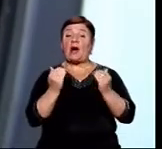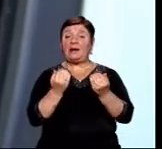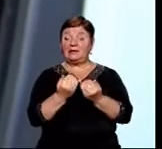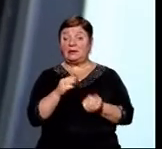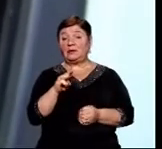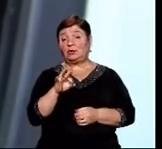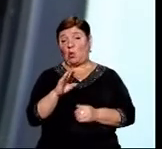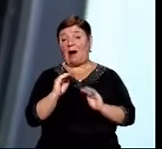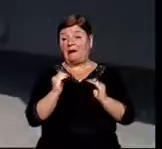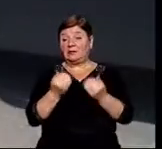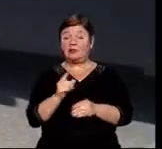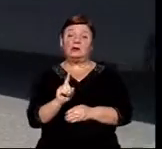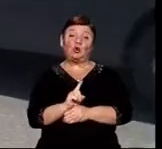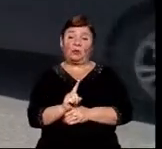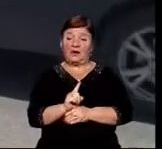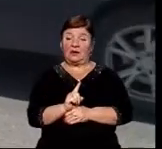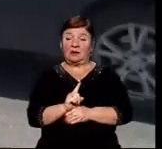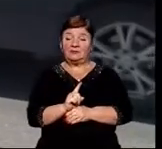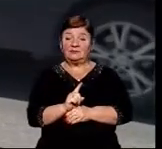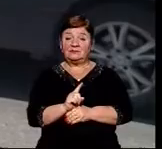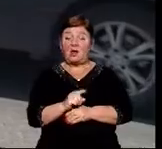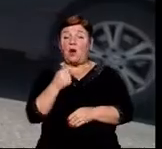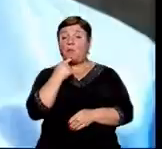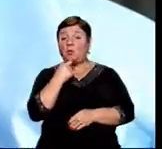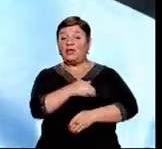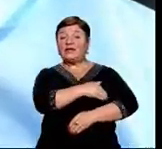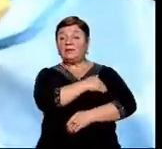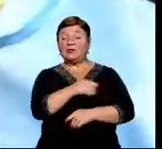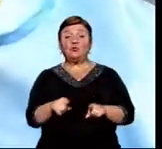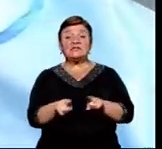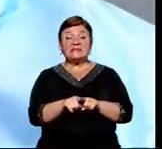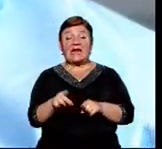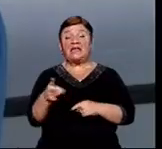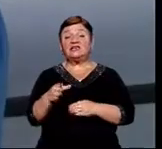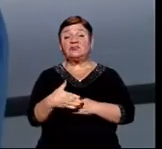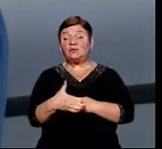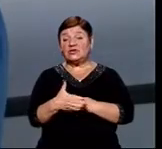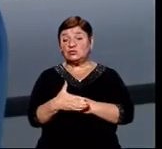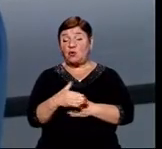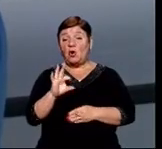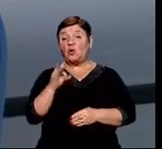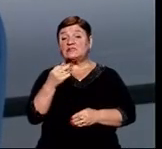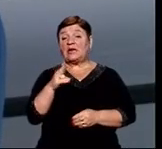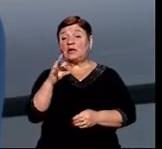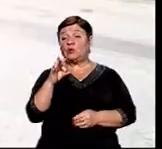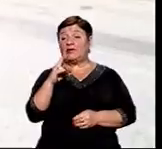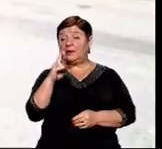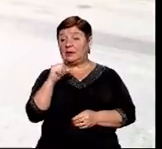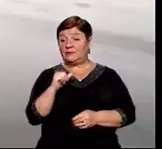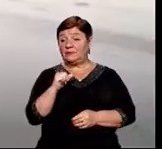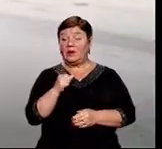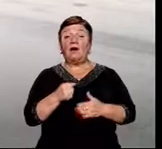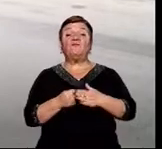ваша температура? Нормально. Вимірює температуру сімейна медсестра Нижньоворіцької амбулаторії Оксана Долинка.